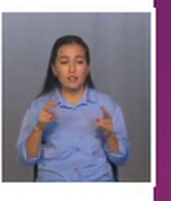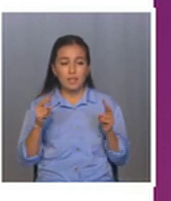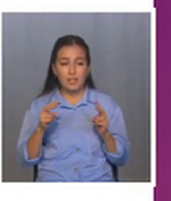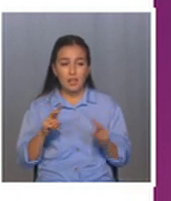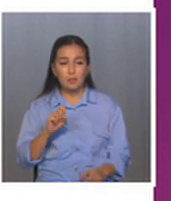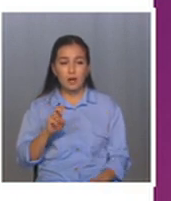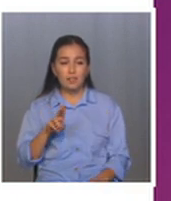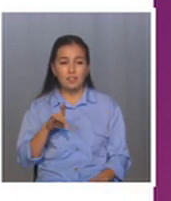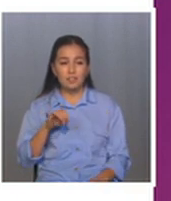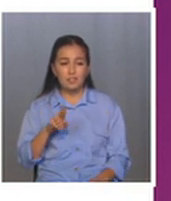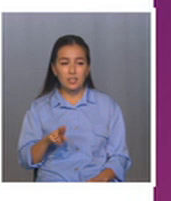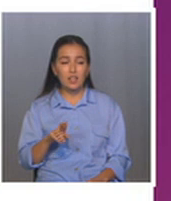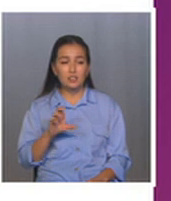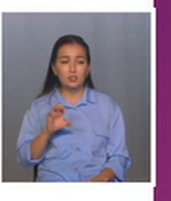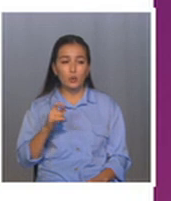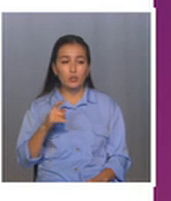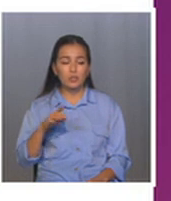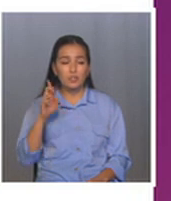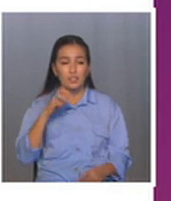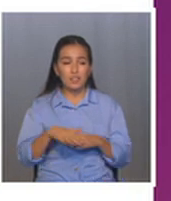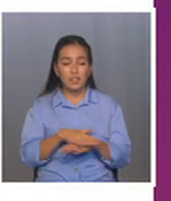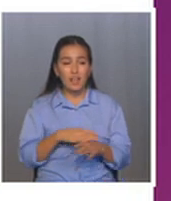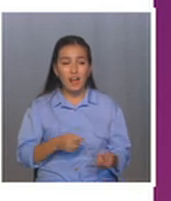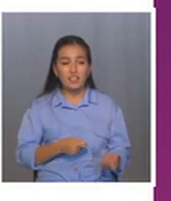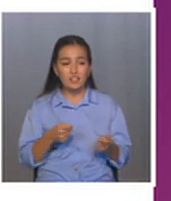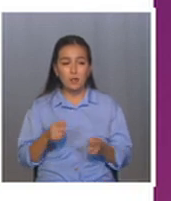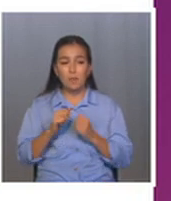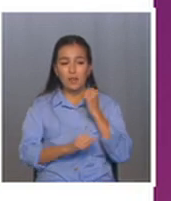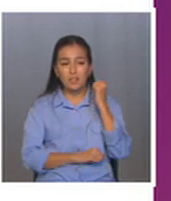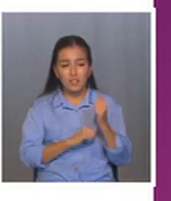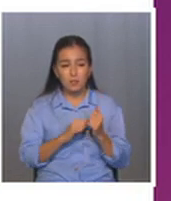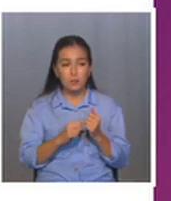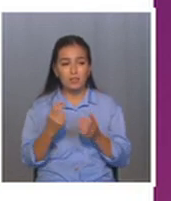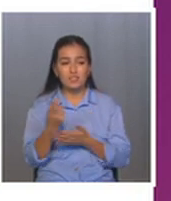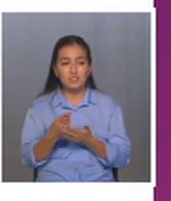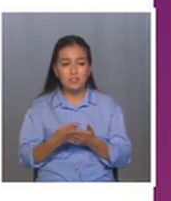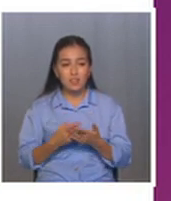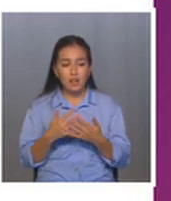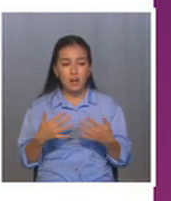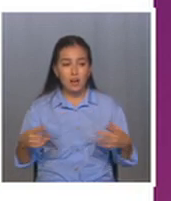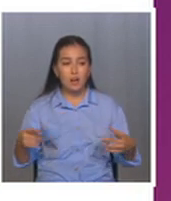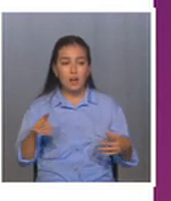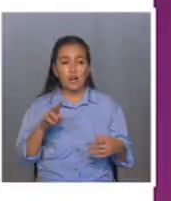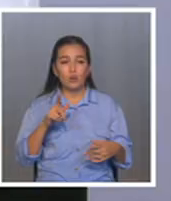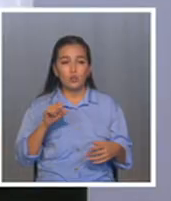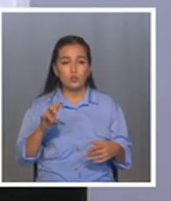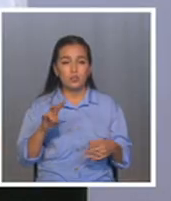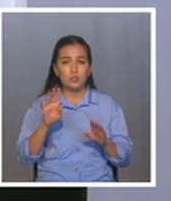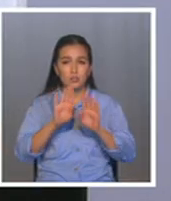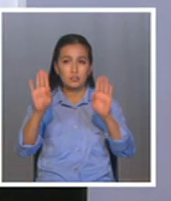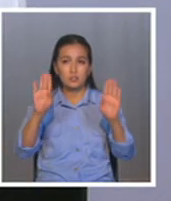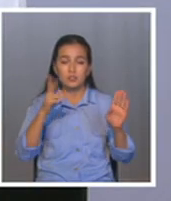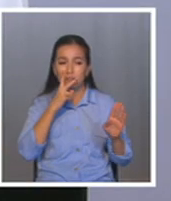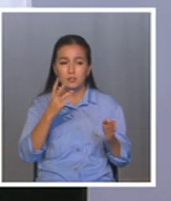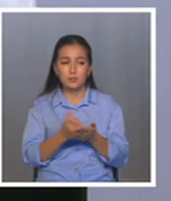мен Соғды елдерінен әкелінген маталар мен кестелер ғұн қабірлерінен табылған.